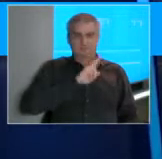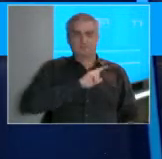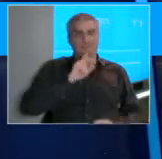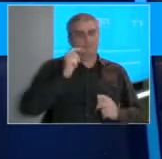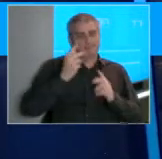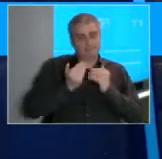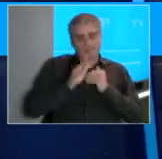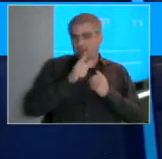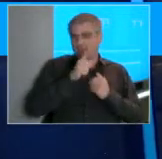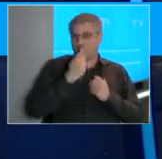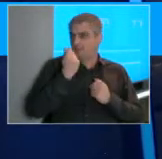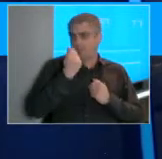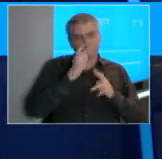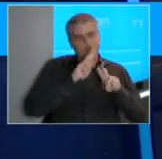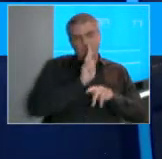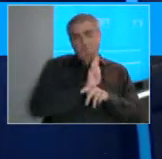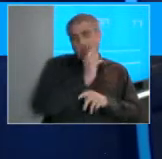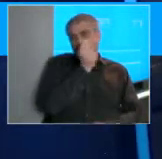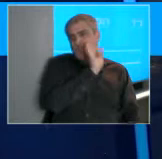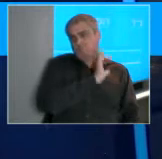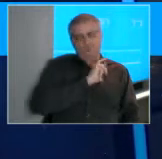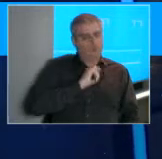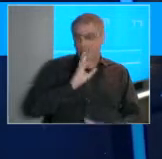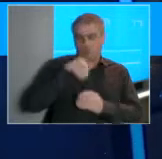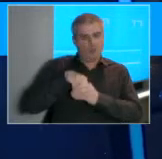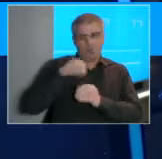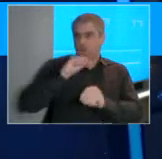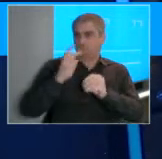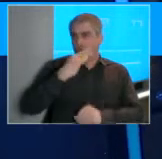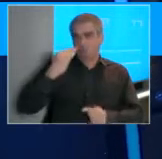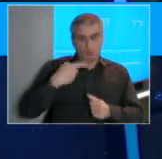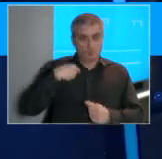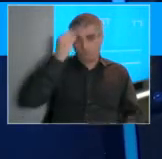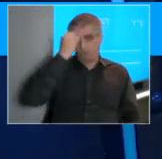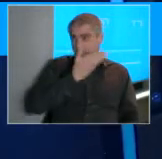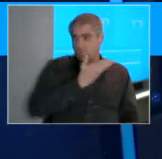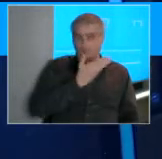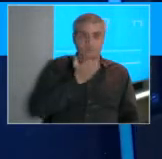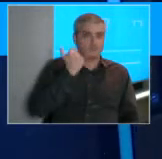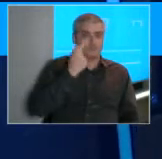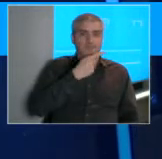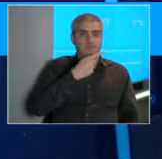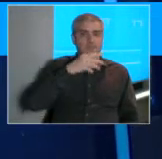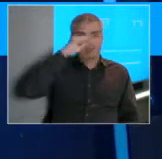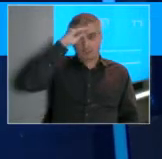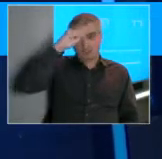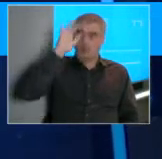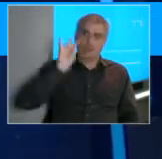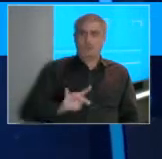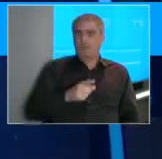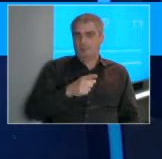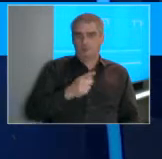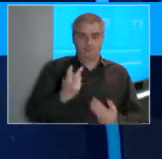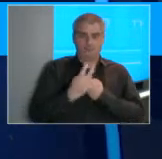ילד חורג, כי היא מוניטרית, היה לה את המטבע משלה, היא לא השתמשה ביורו. אנחנו זוכרים עוד, אתה יודע, את דגול, שהתנגד